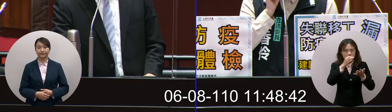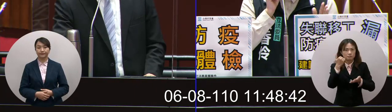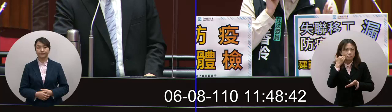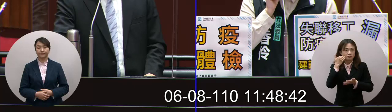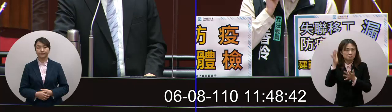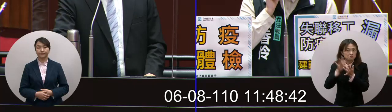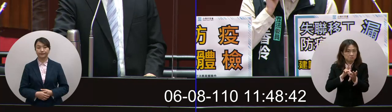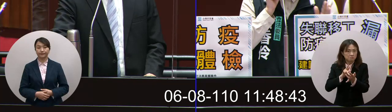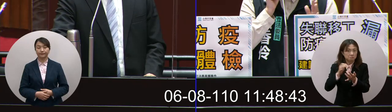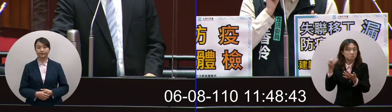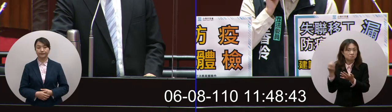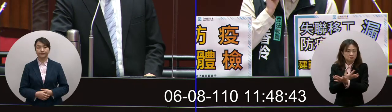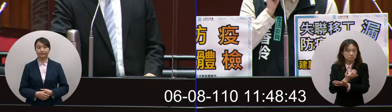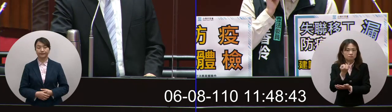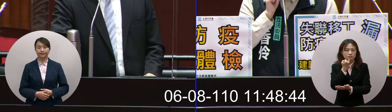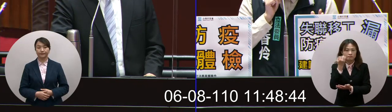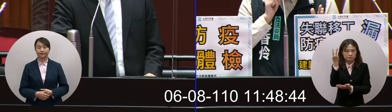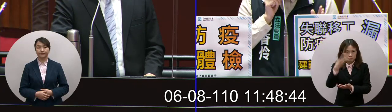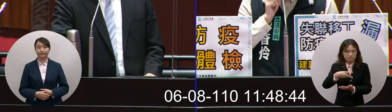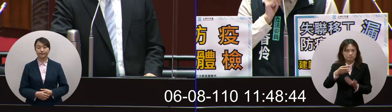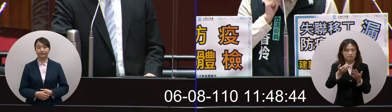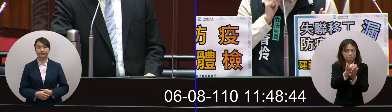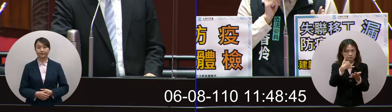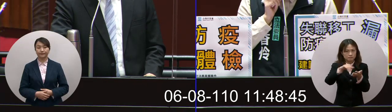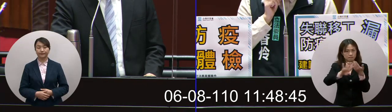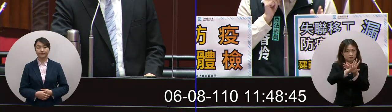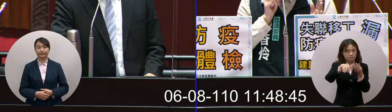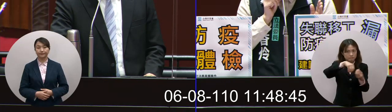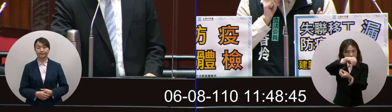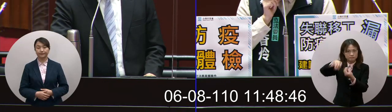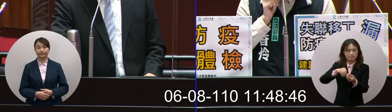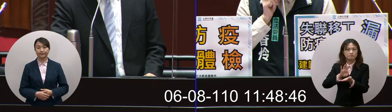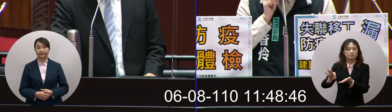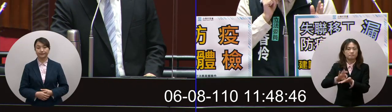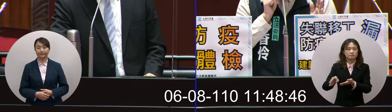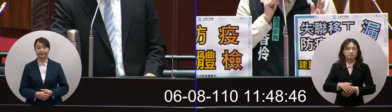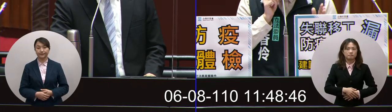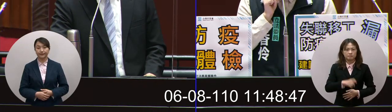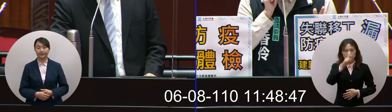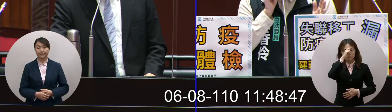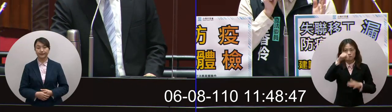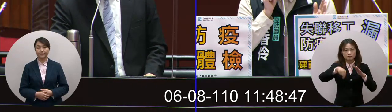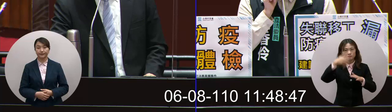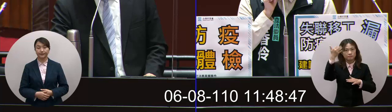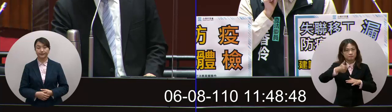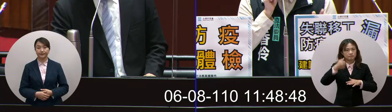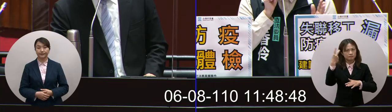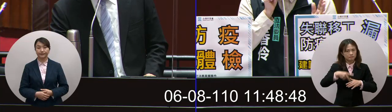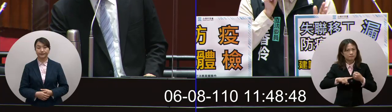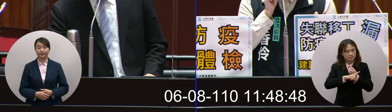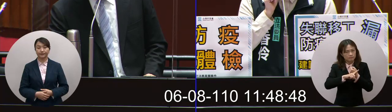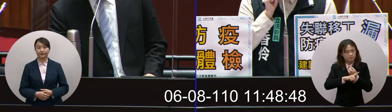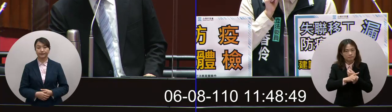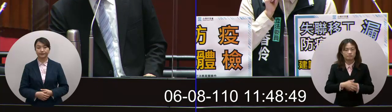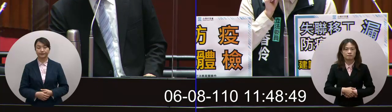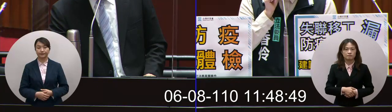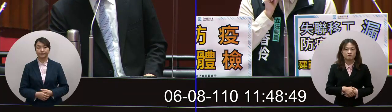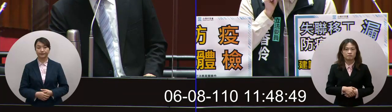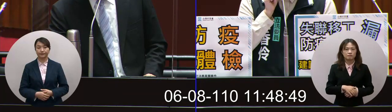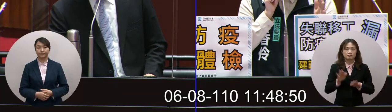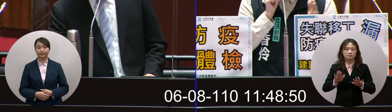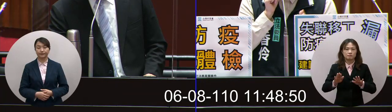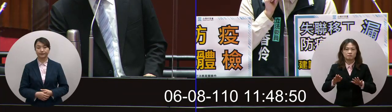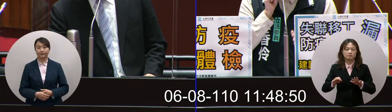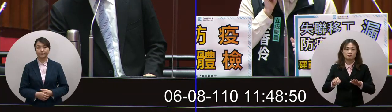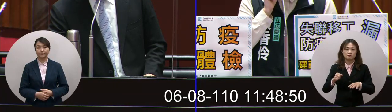能再透过其他的预算或留用的方式。所以这个请院长能够看看，很多人在无劳保、无相关社会保险的